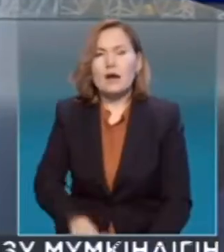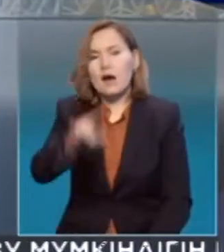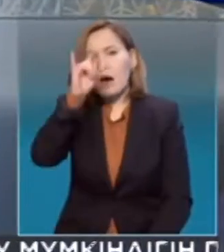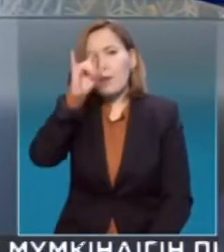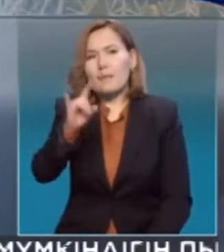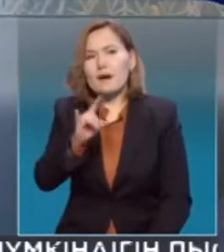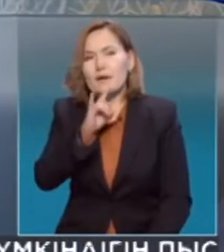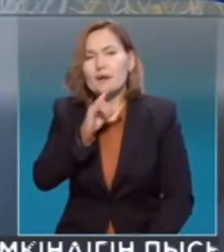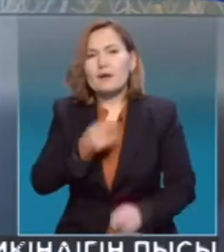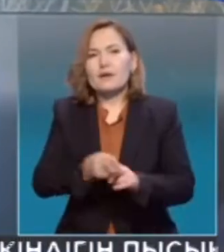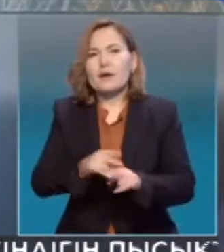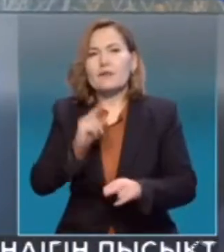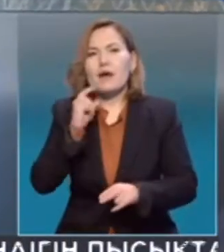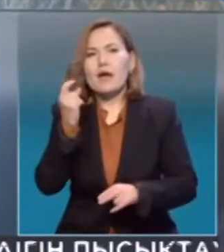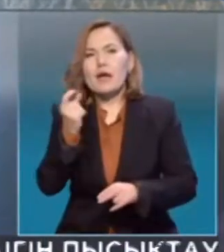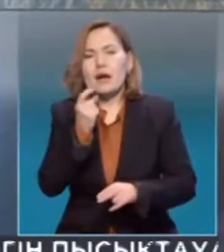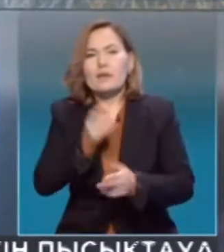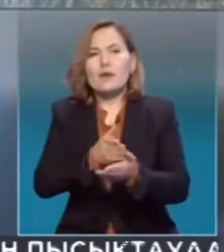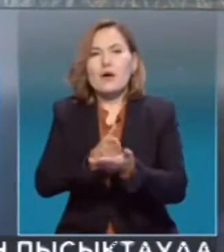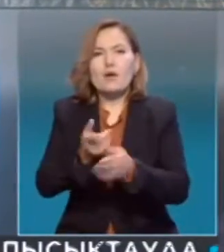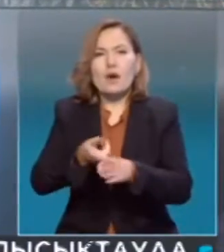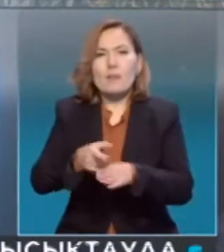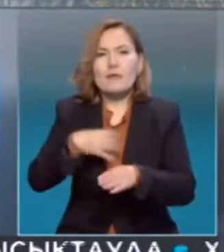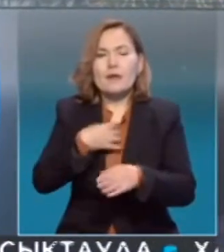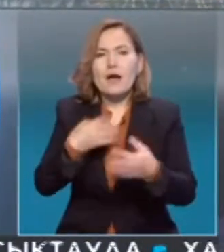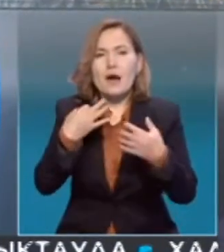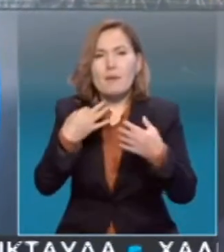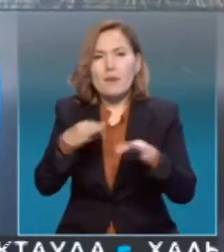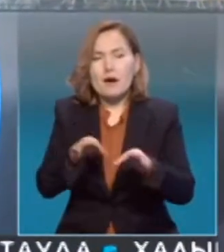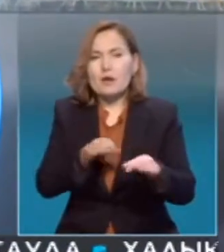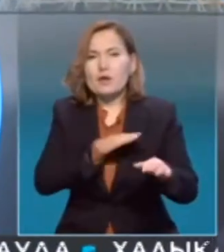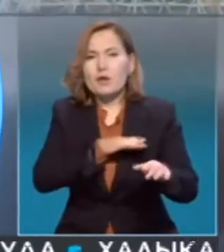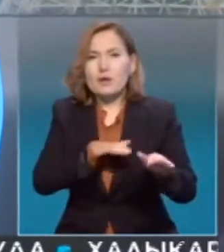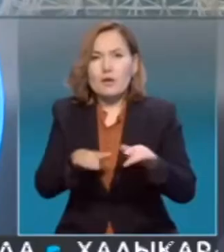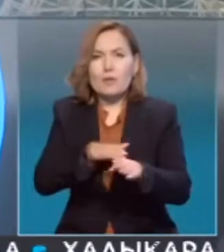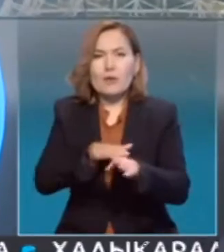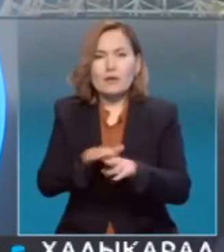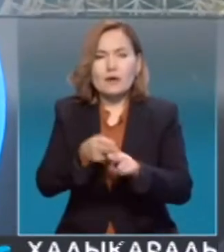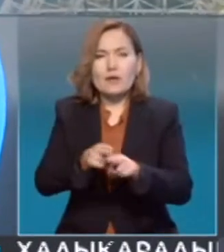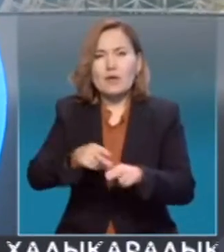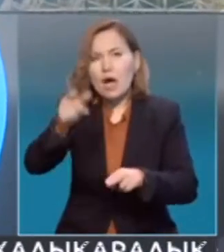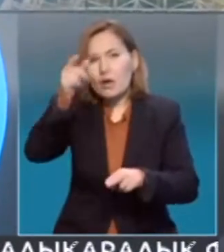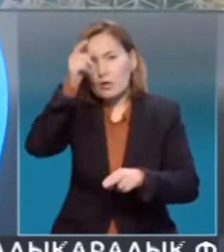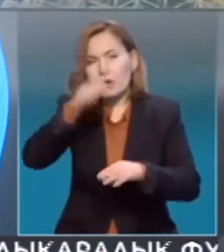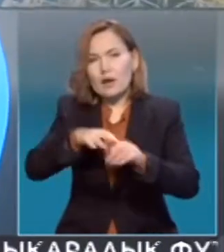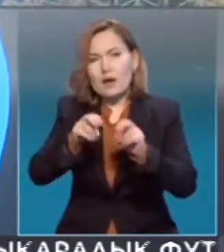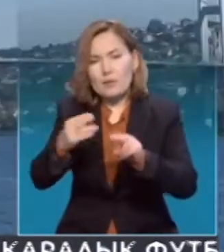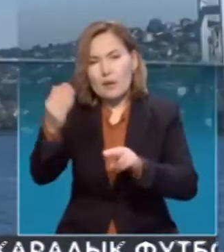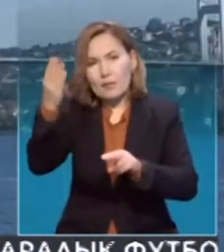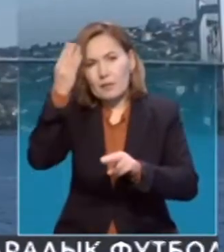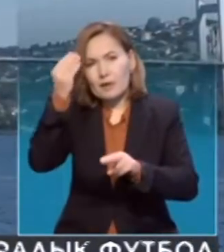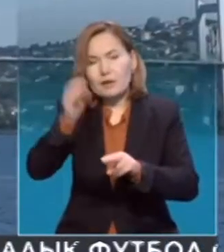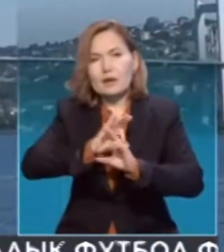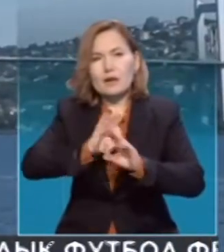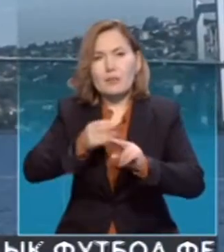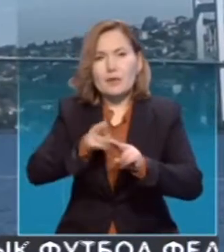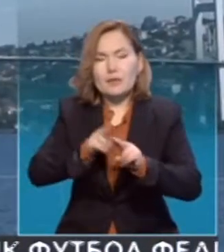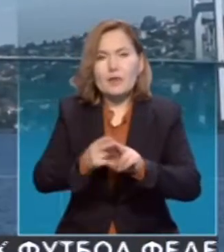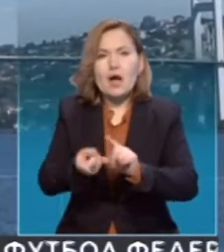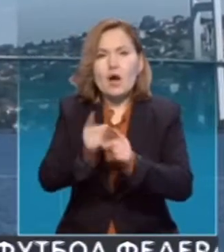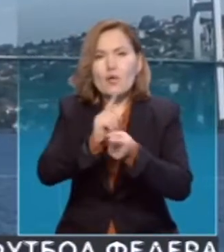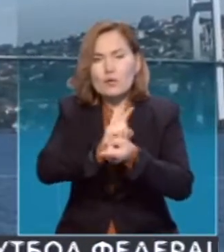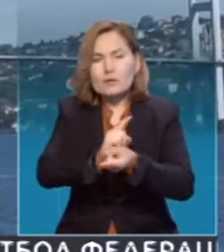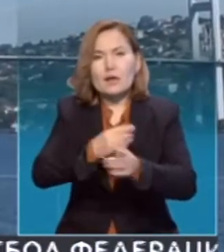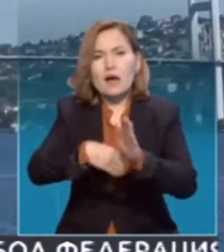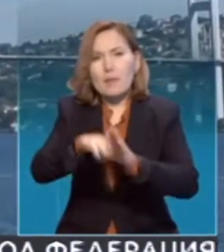Казахстан саяси экономикалық бағытта маңызды демократиялық қадамдар жасап келе жатыр. Түркиялық сарапшылардың пікірі осы. Өзгерістер